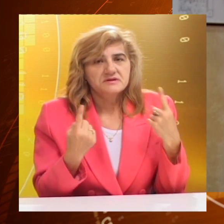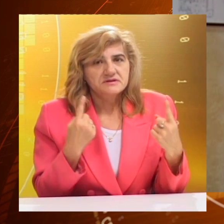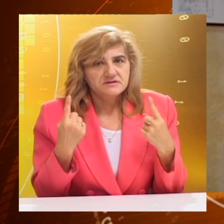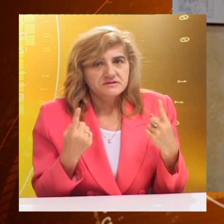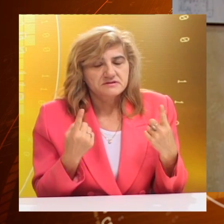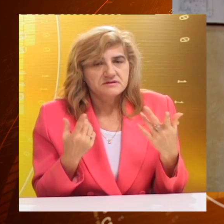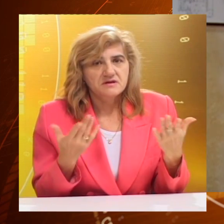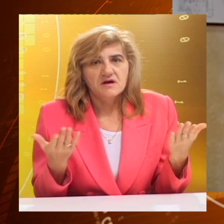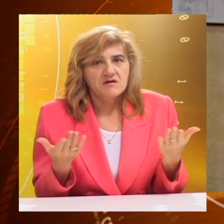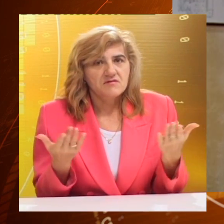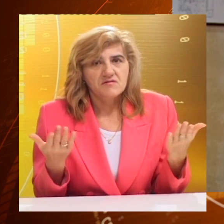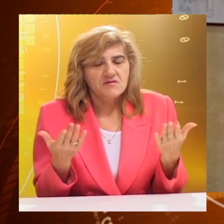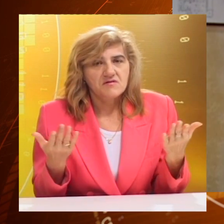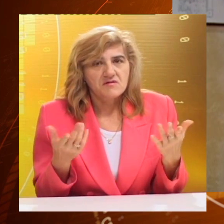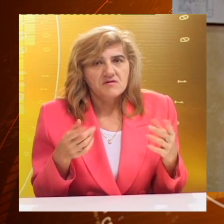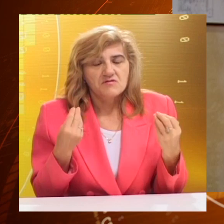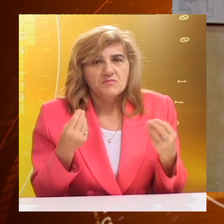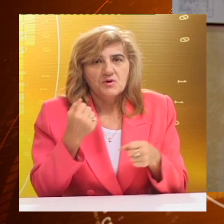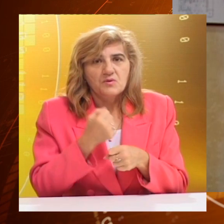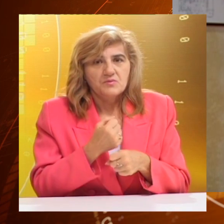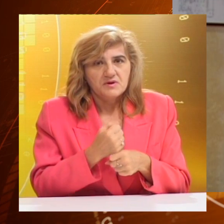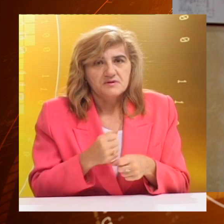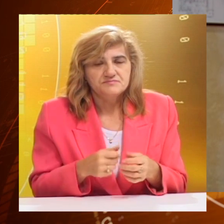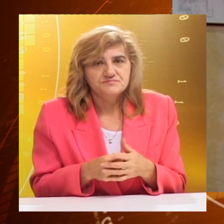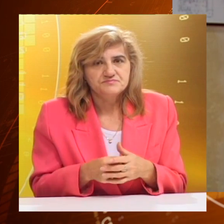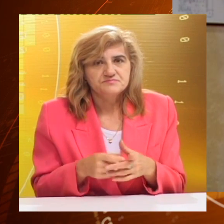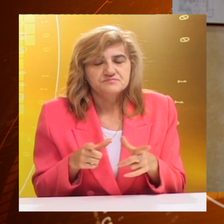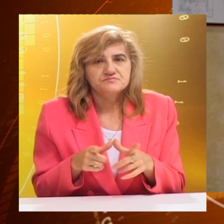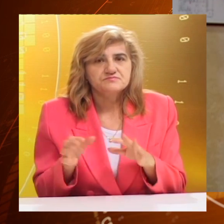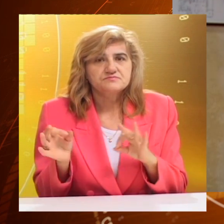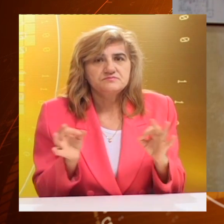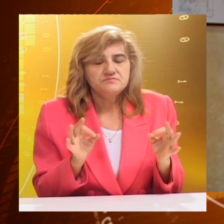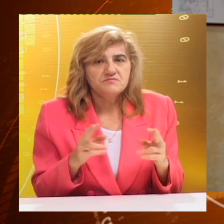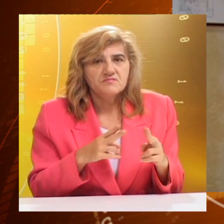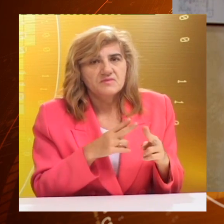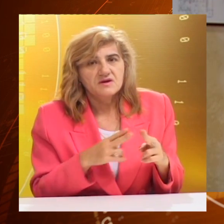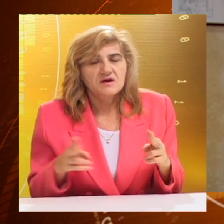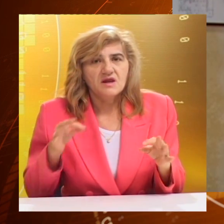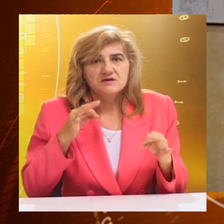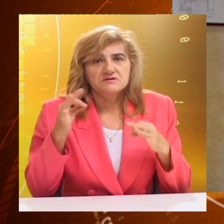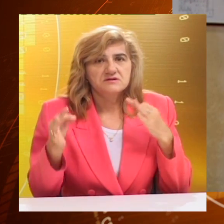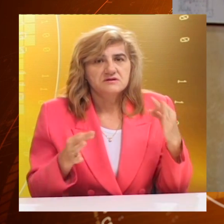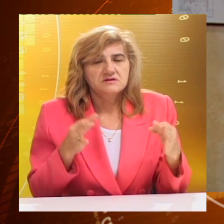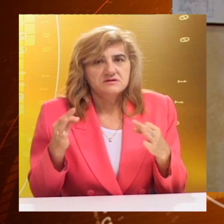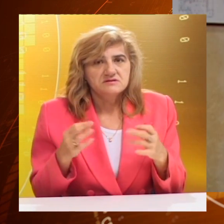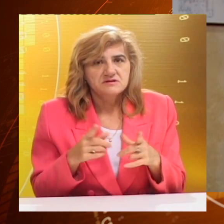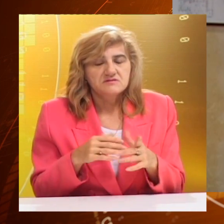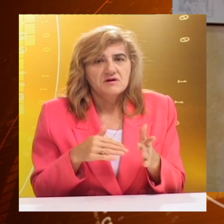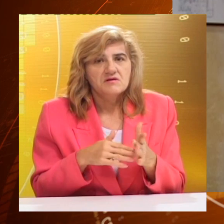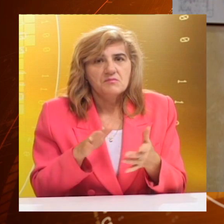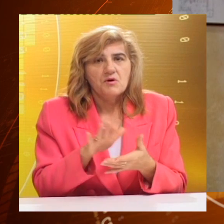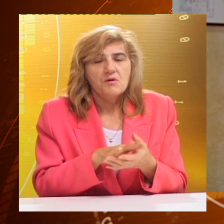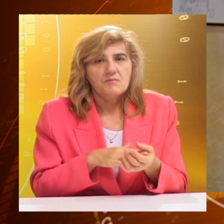budu učesnici statusne promjene, kako to da najpravilnije urade. Što se tiče priprema za redovne godišnje finansijske